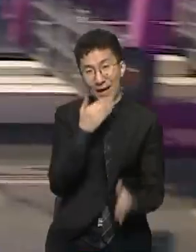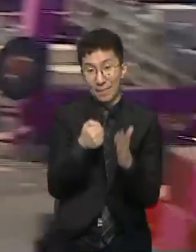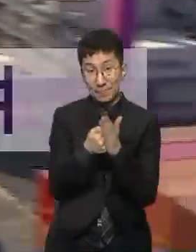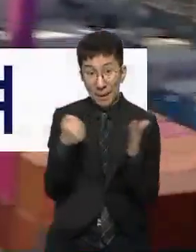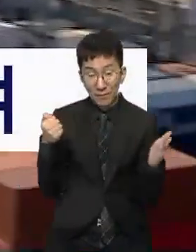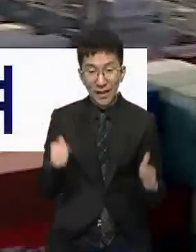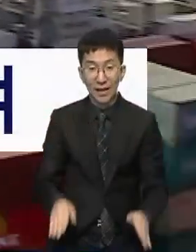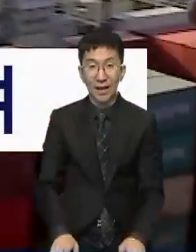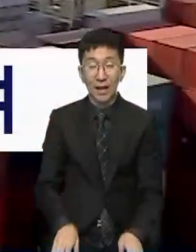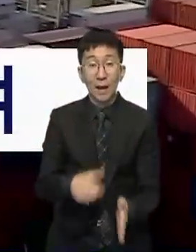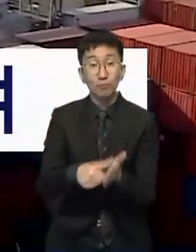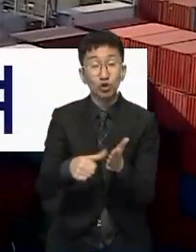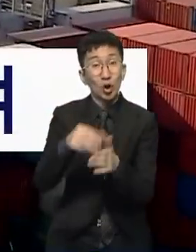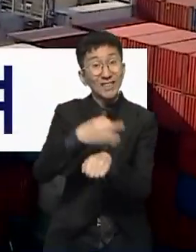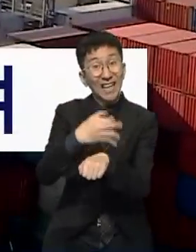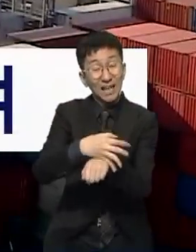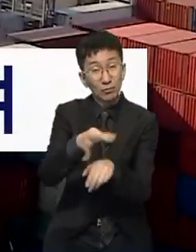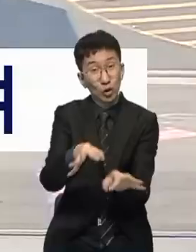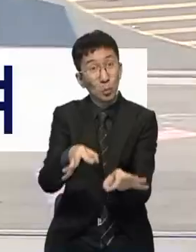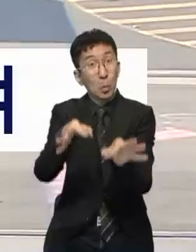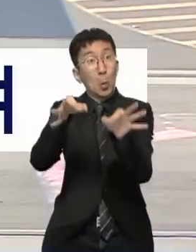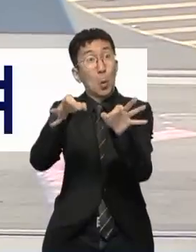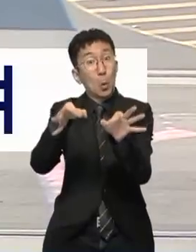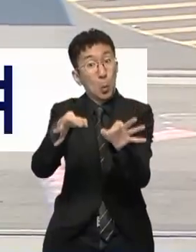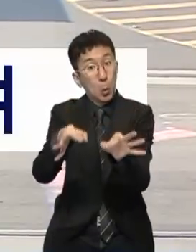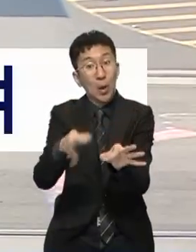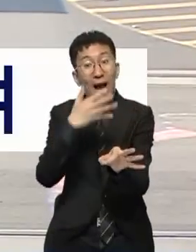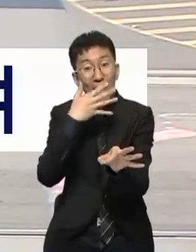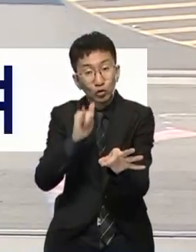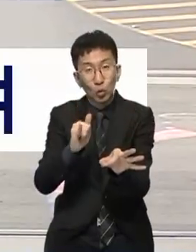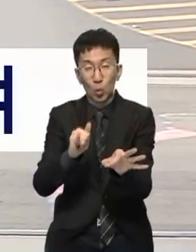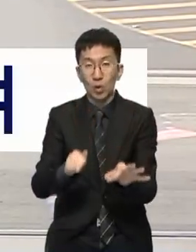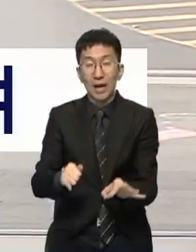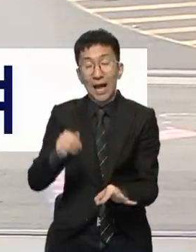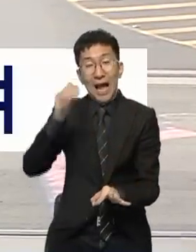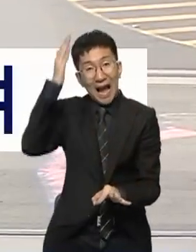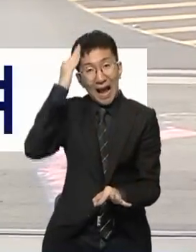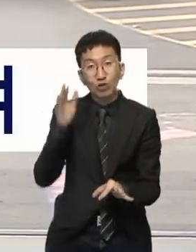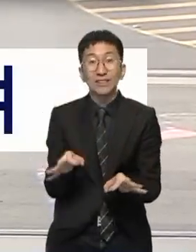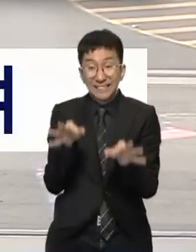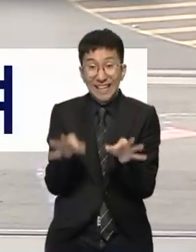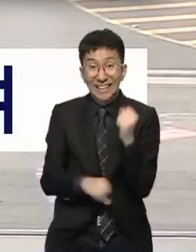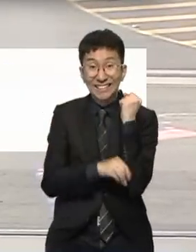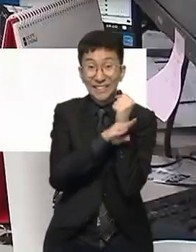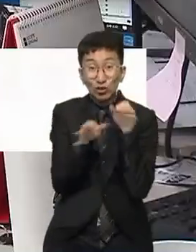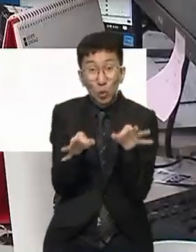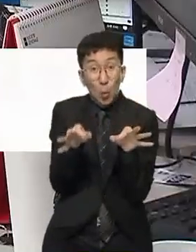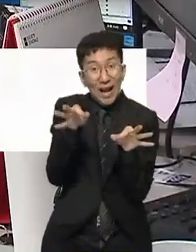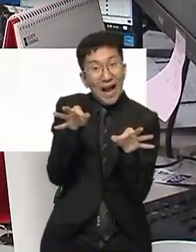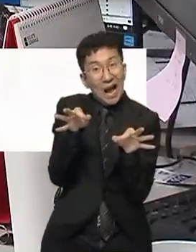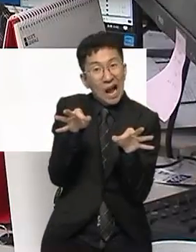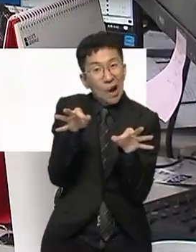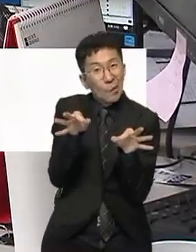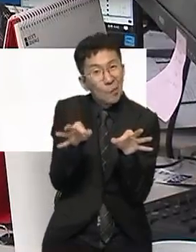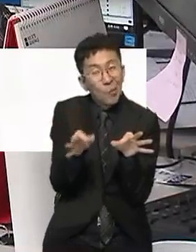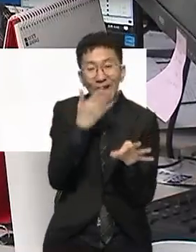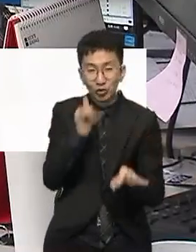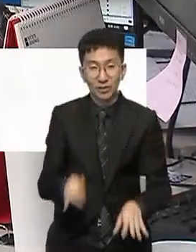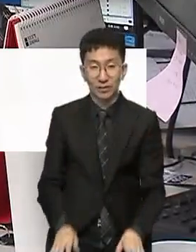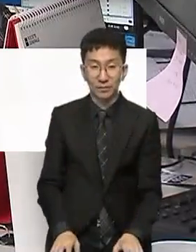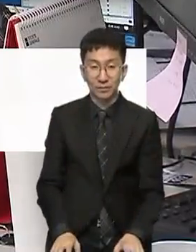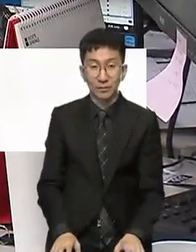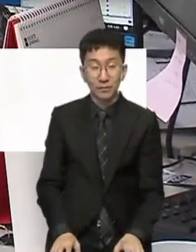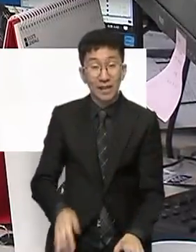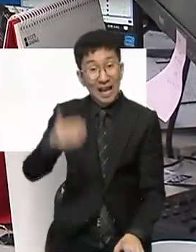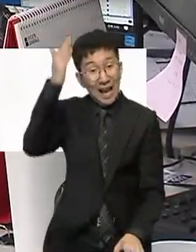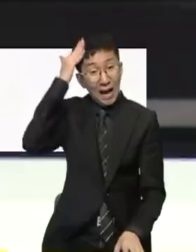상승폭이 줄어들어 금리 인상 속도도 조절할 수 있는 여력이 생기기 때문입니다. 우리나라 전체적인 통화 가치는